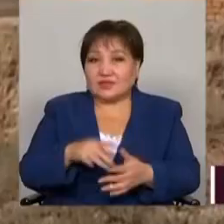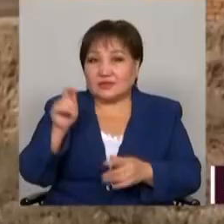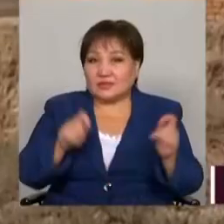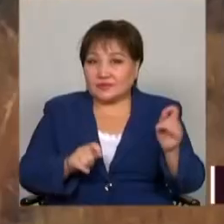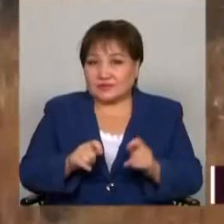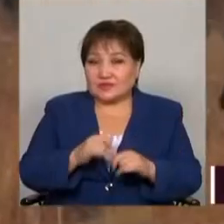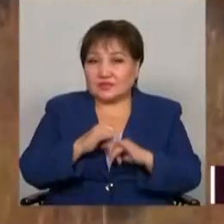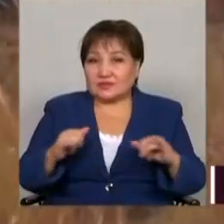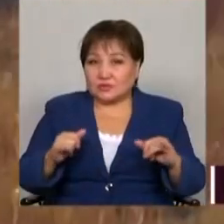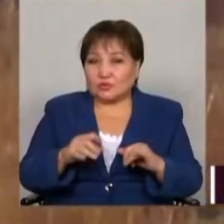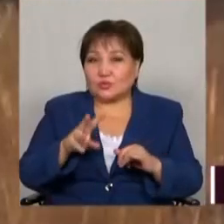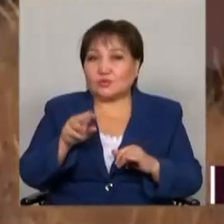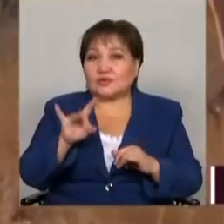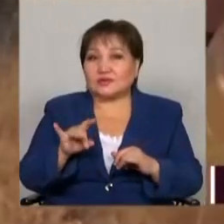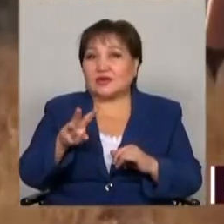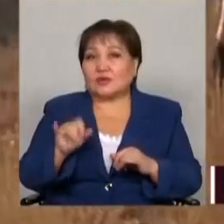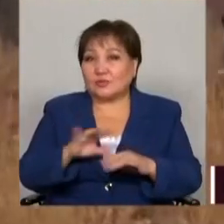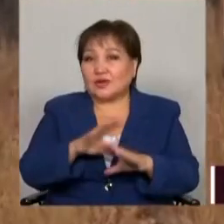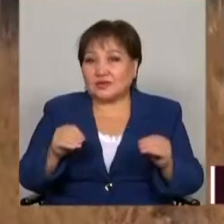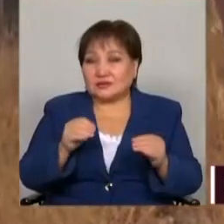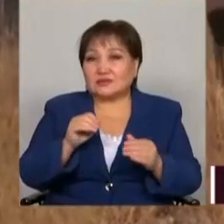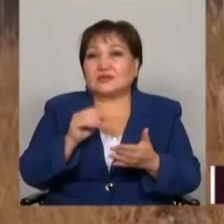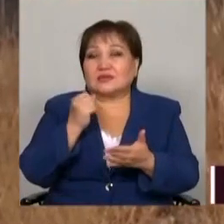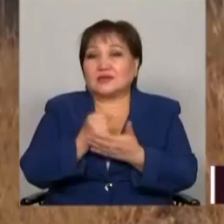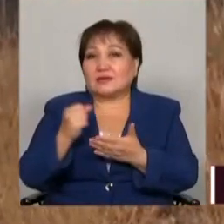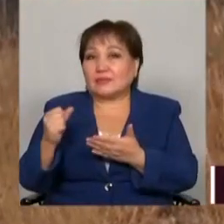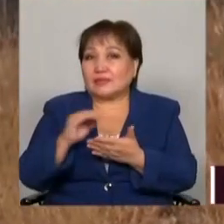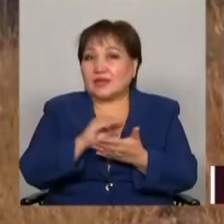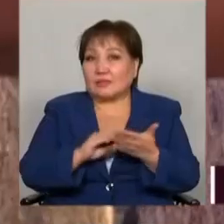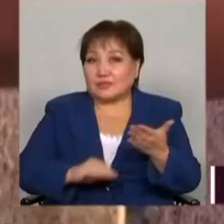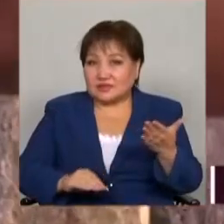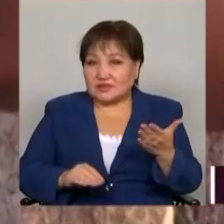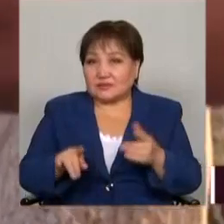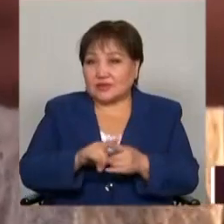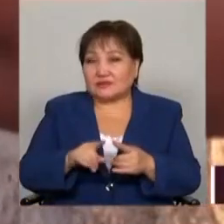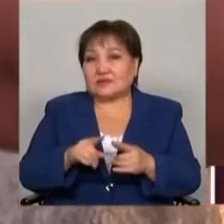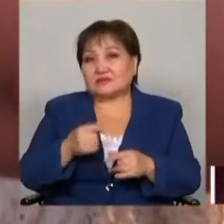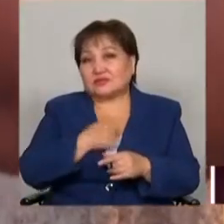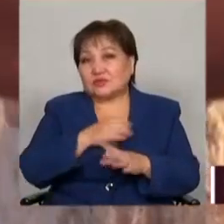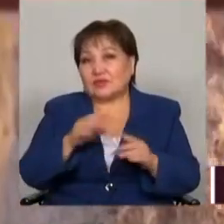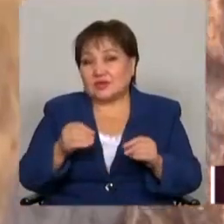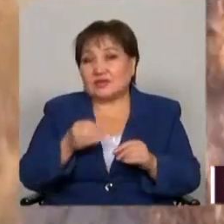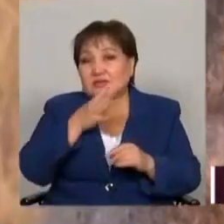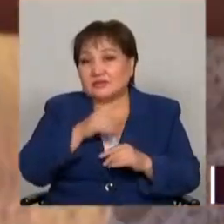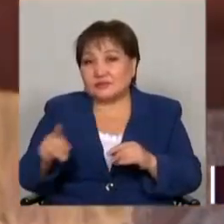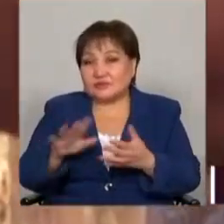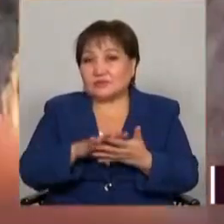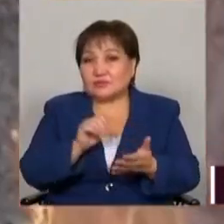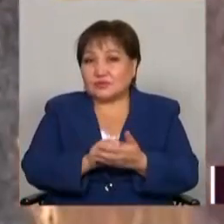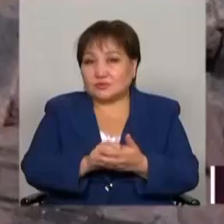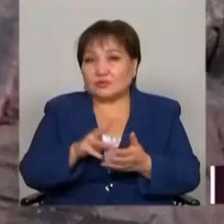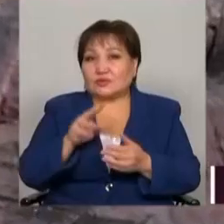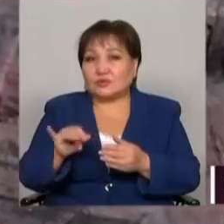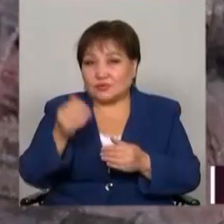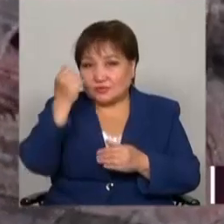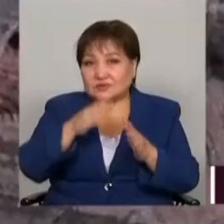Ұлытауда барлық рулардың таңбасы тасқа жазылған. Өкінішке қарай қастерлі жазулар кейін бүлінген. Президент ел азаматтары Ұлытауға ескерткіш қойып,